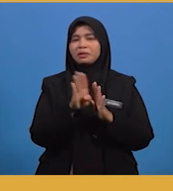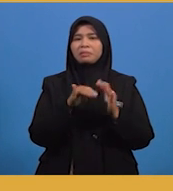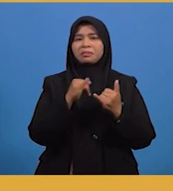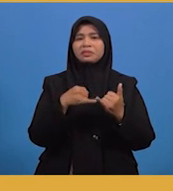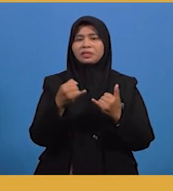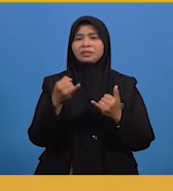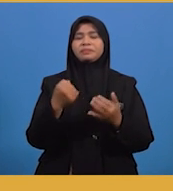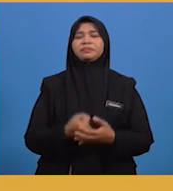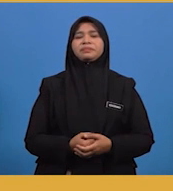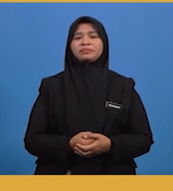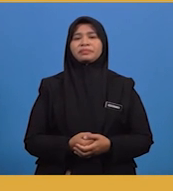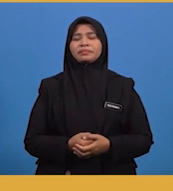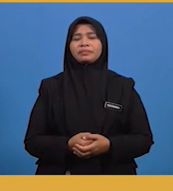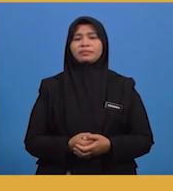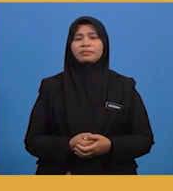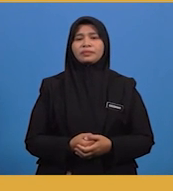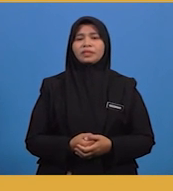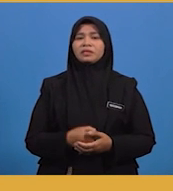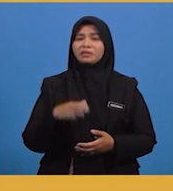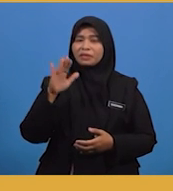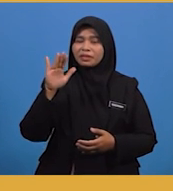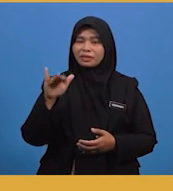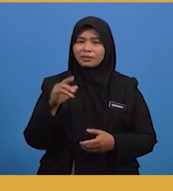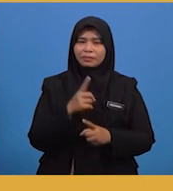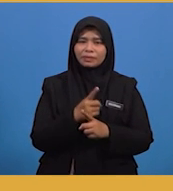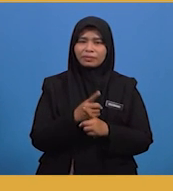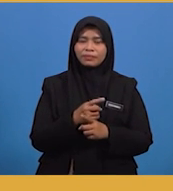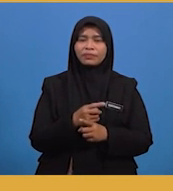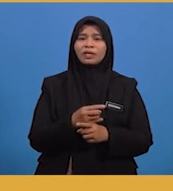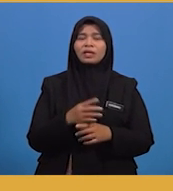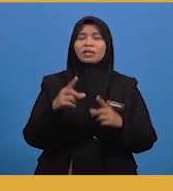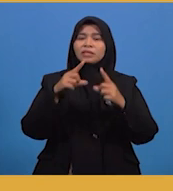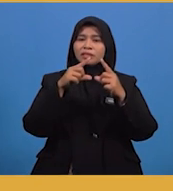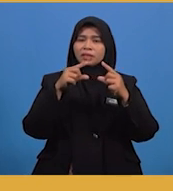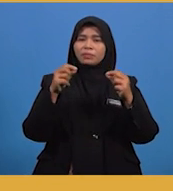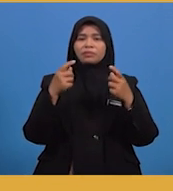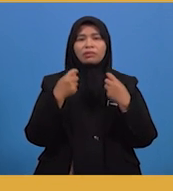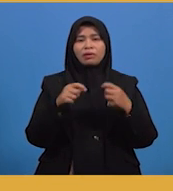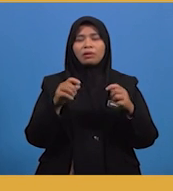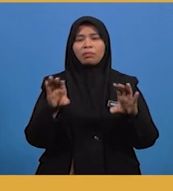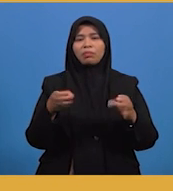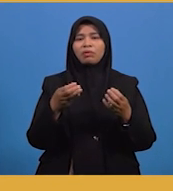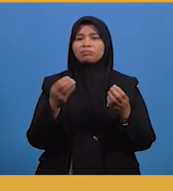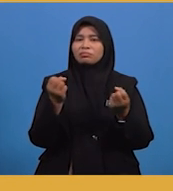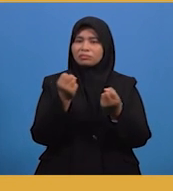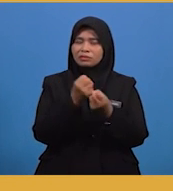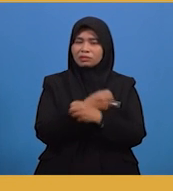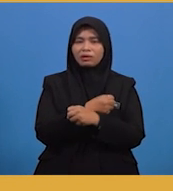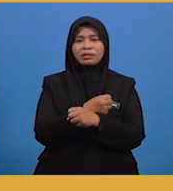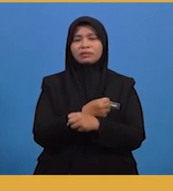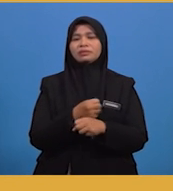Wah, hebatnya! Ya, betul. Jepun telah membuat serangan serentak,